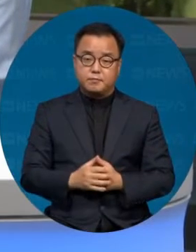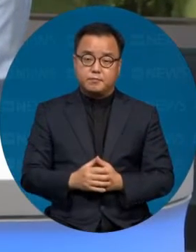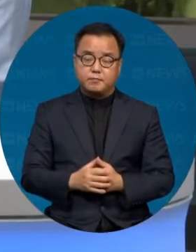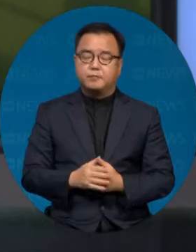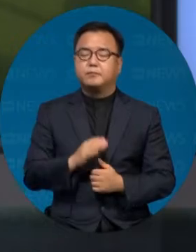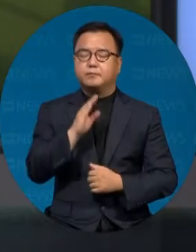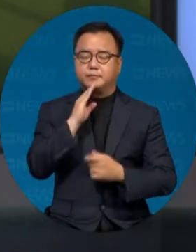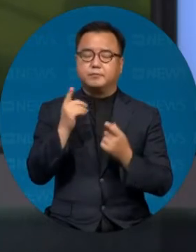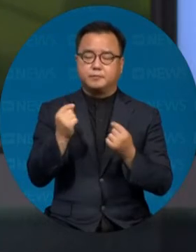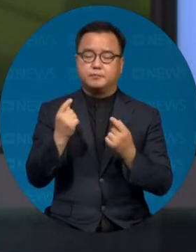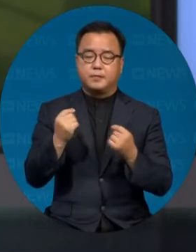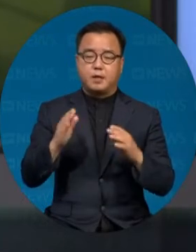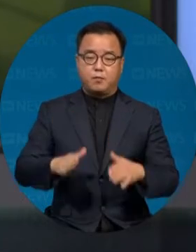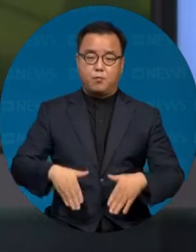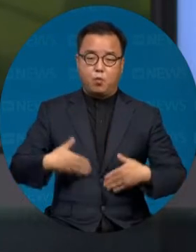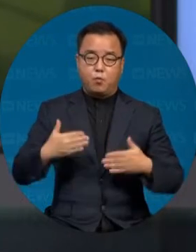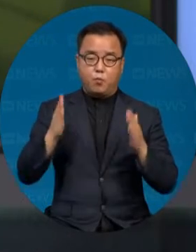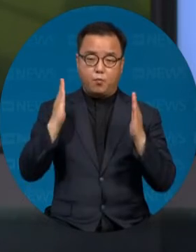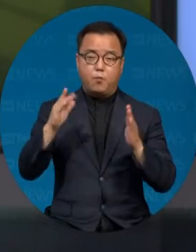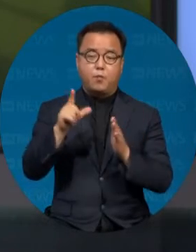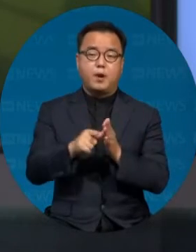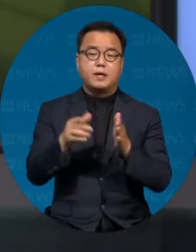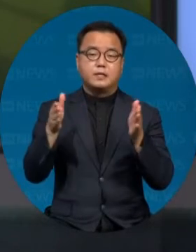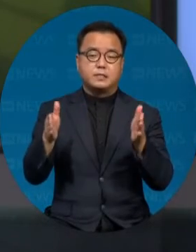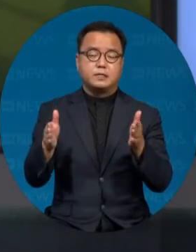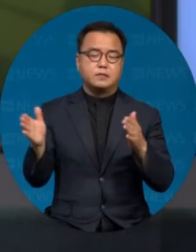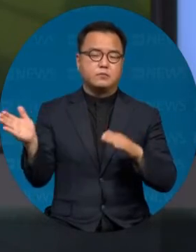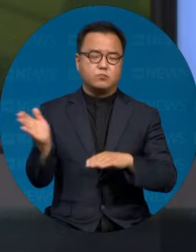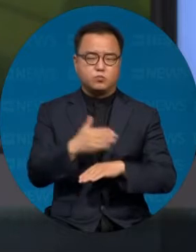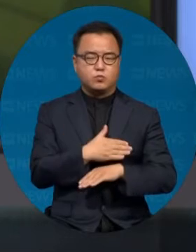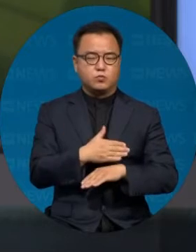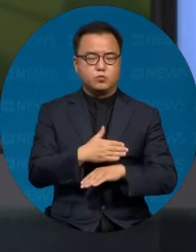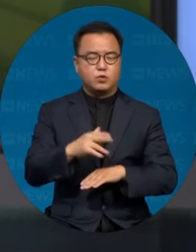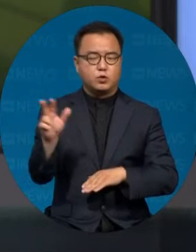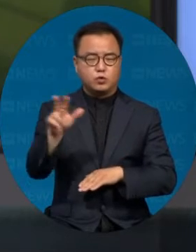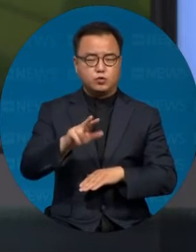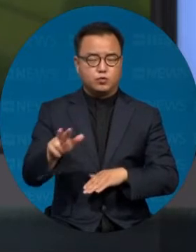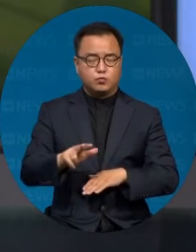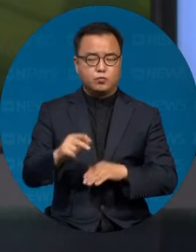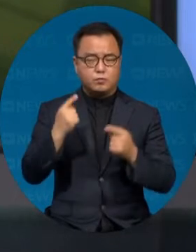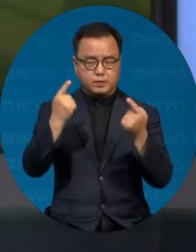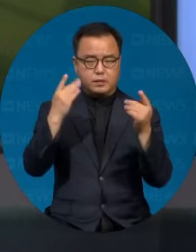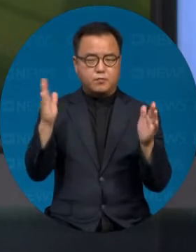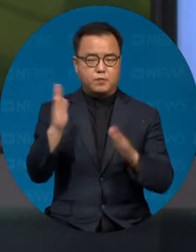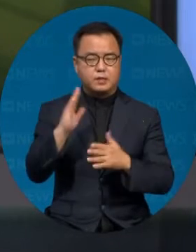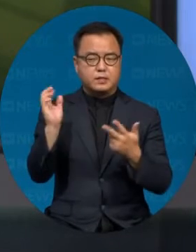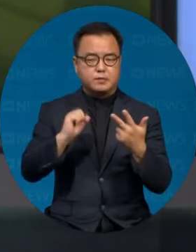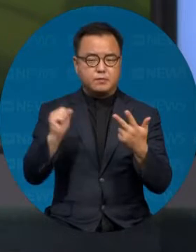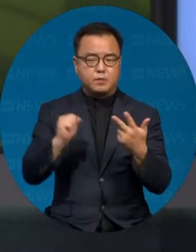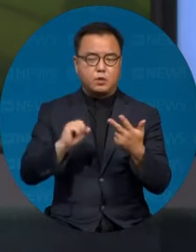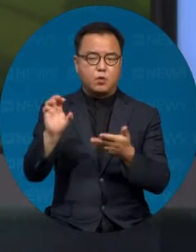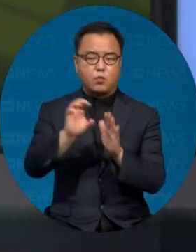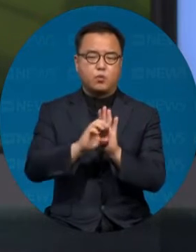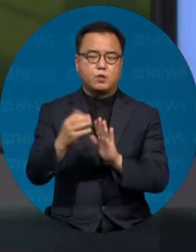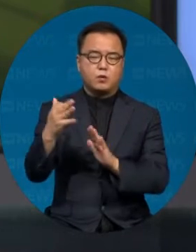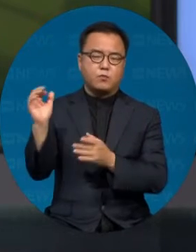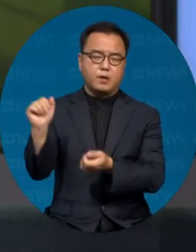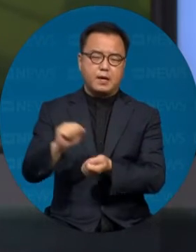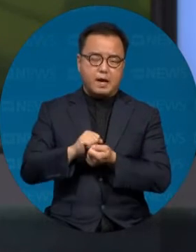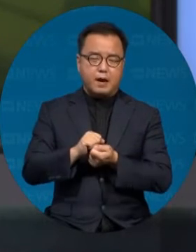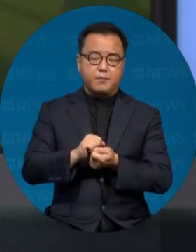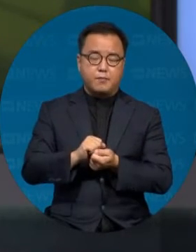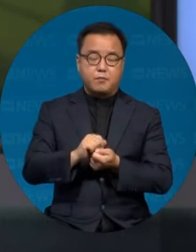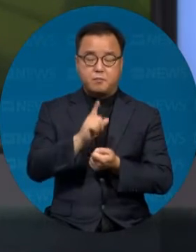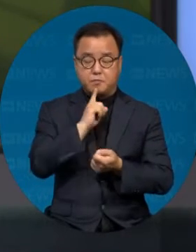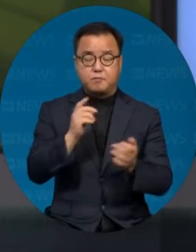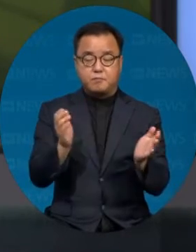지난해 봄 학기 이후 전국 대학생의 7%가 코로나19에 적어도 한 번 이상 감염된 것으로 확인이 됐는데요.